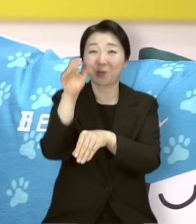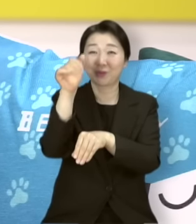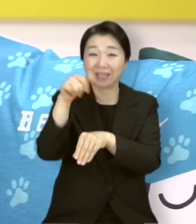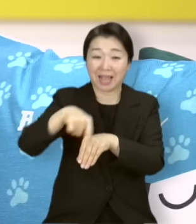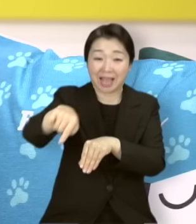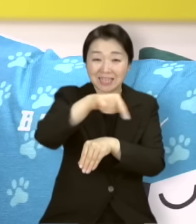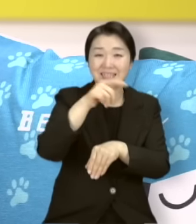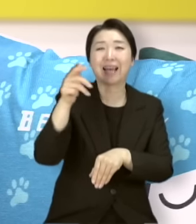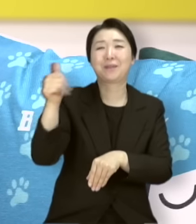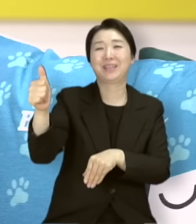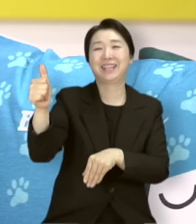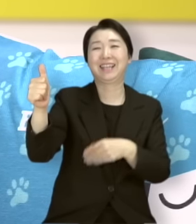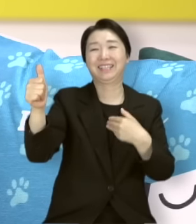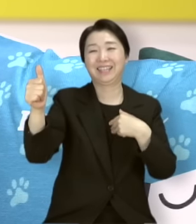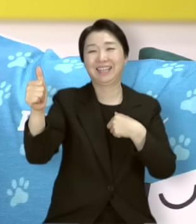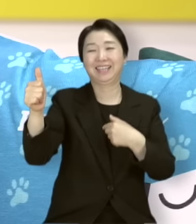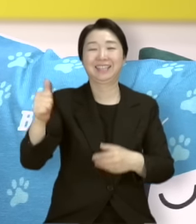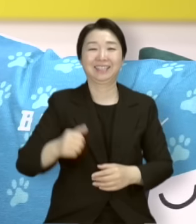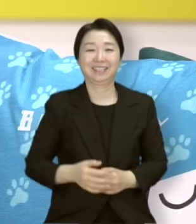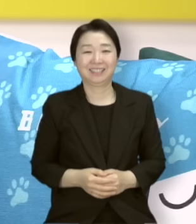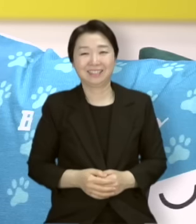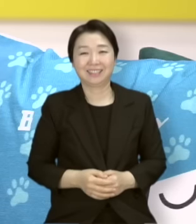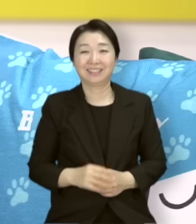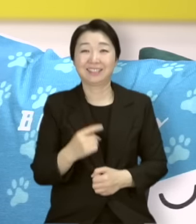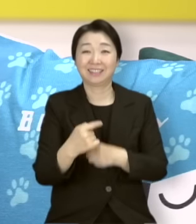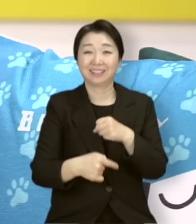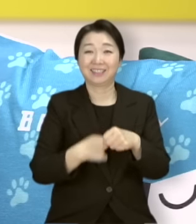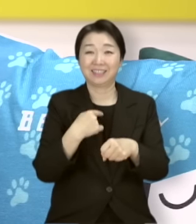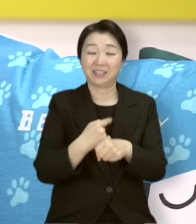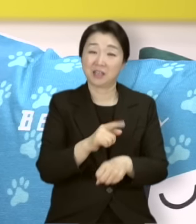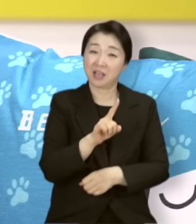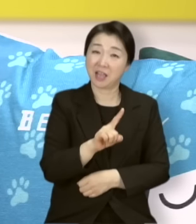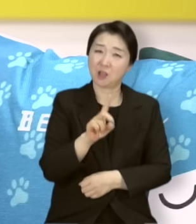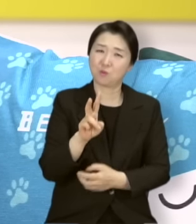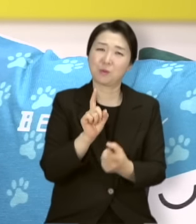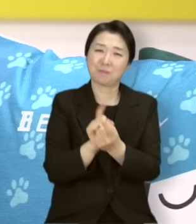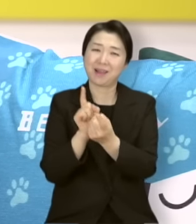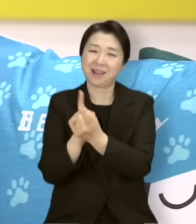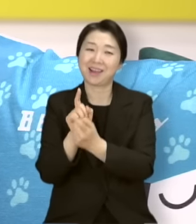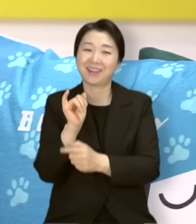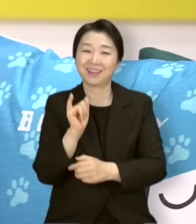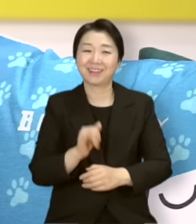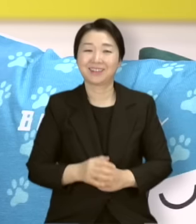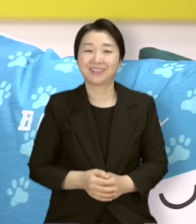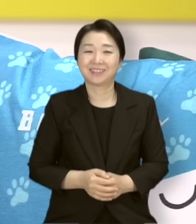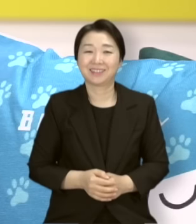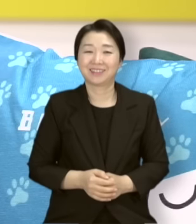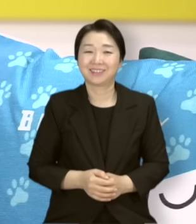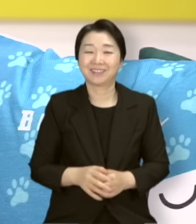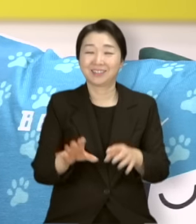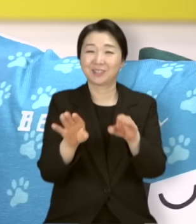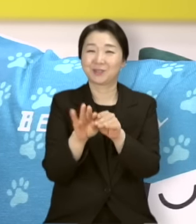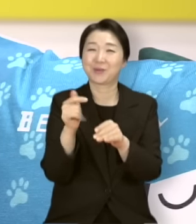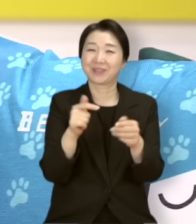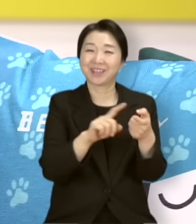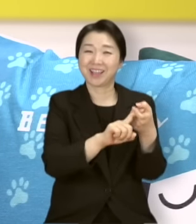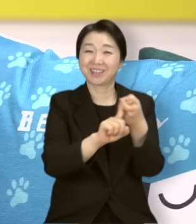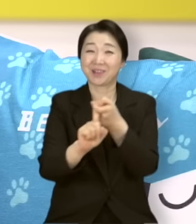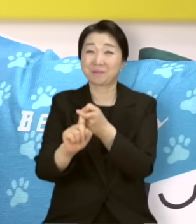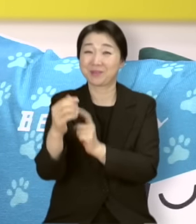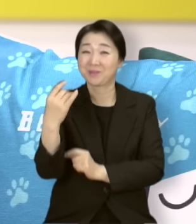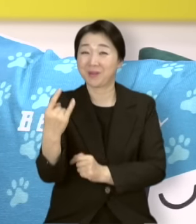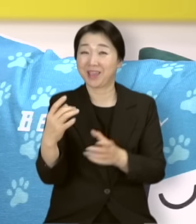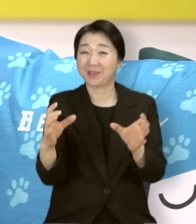회장이에요. 예. 그래가지고 1년에 한두 번씩 만나는데 총장협의회가 있었어요. 네,